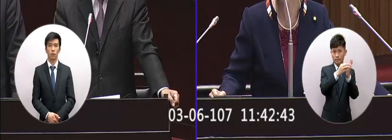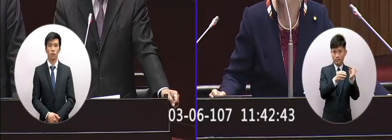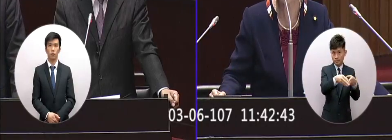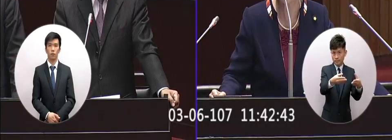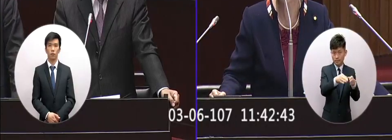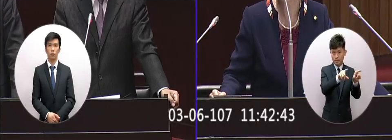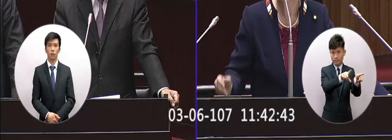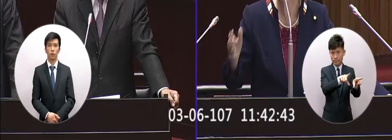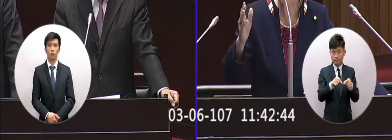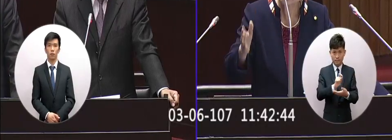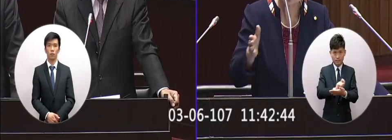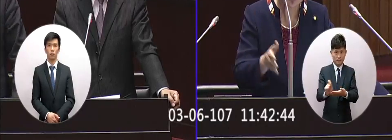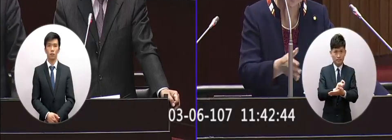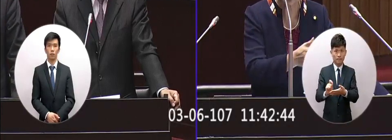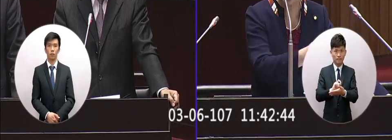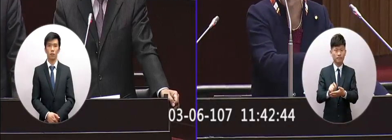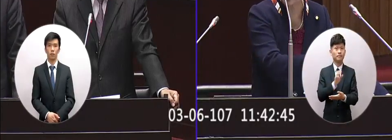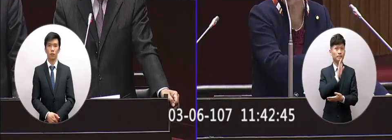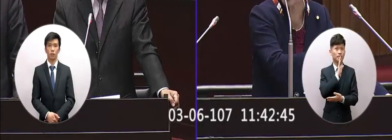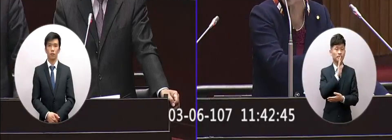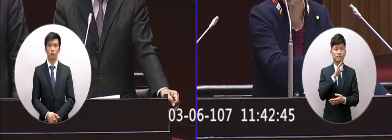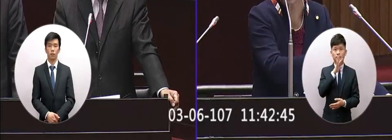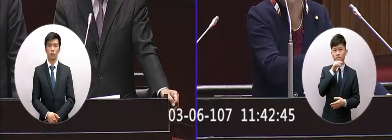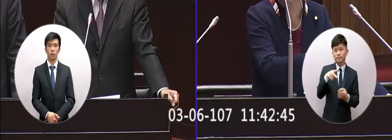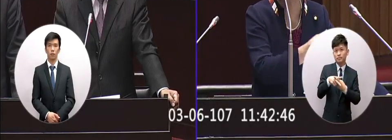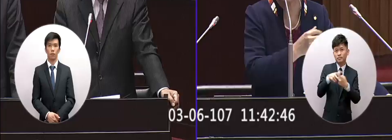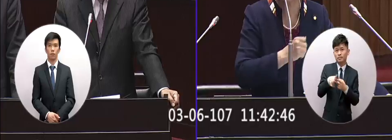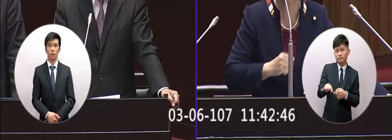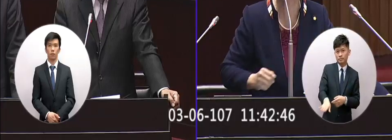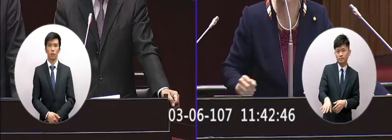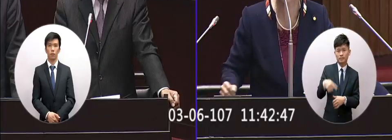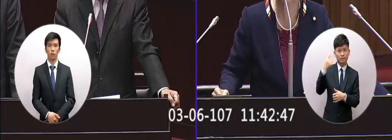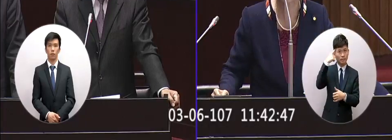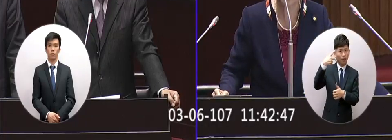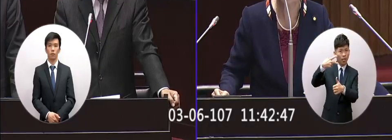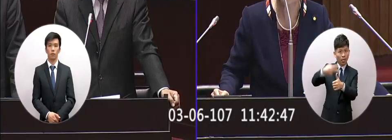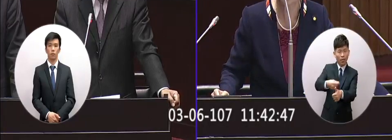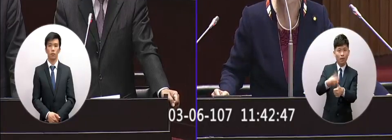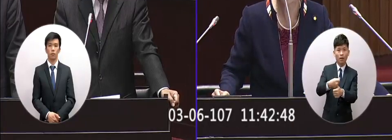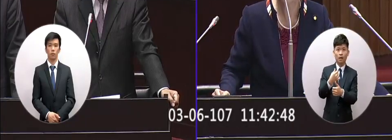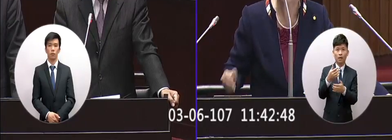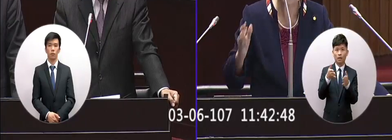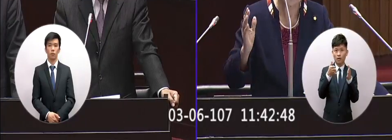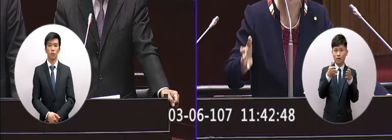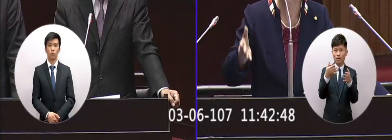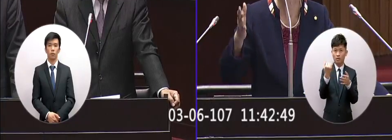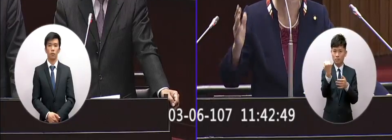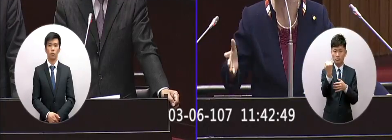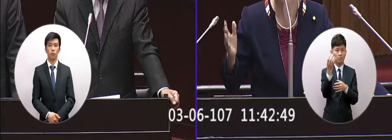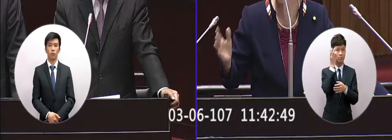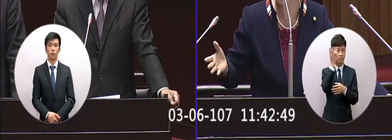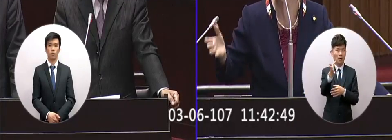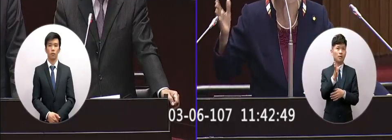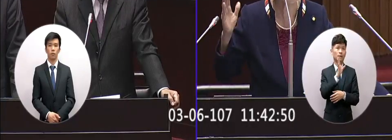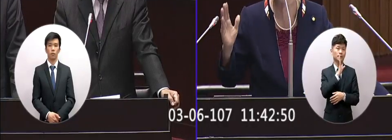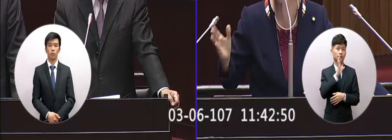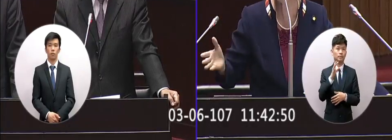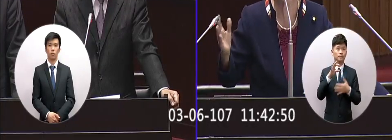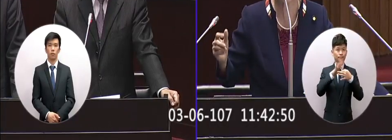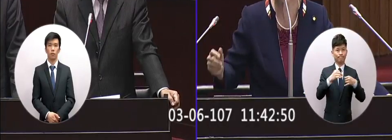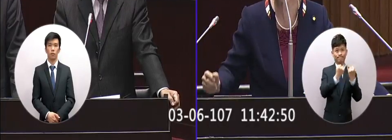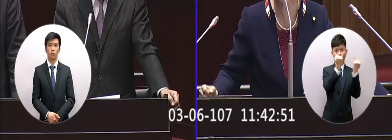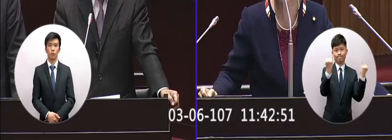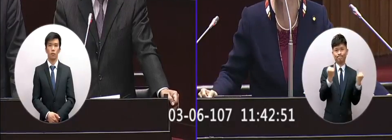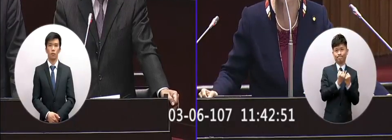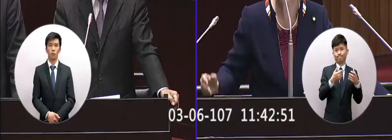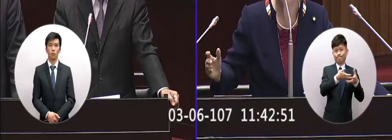的答案去写，所以呢从小就灌输这种所谓的性别歧视的东西在里面。我想难怪我们妇女团体一直在这